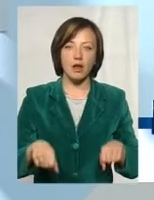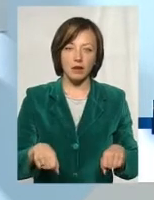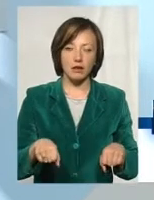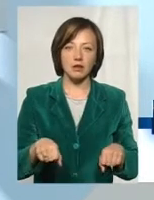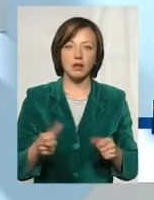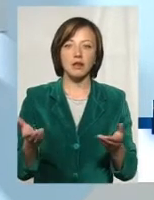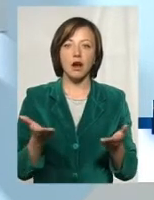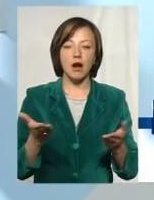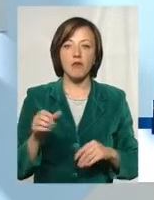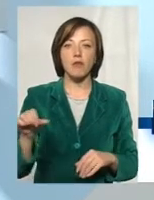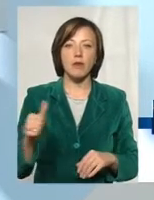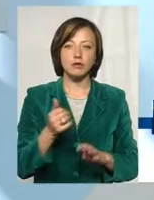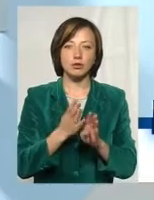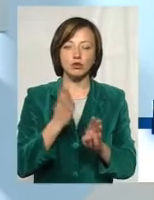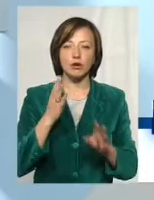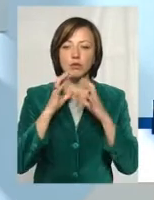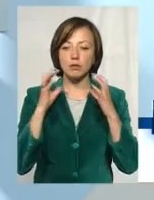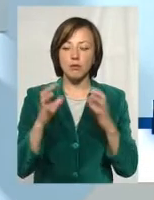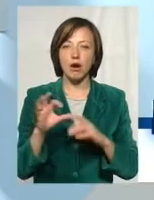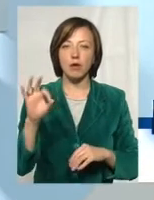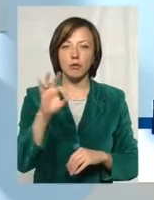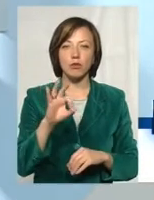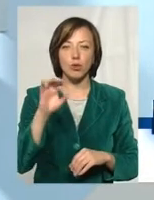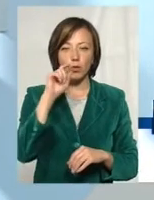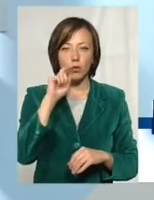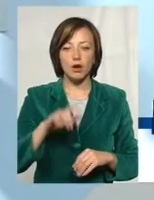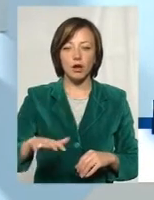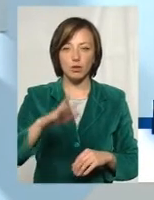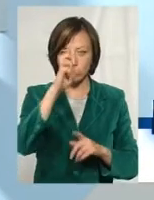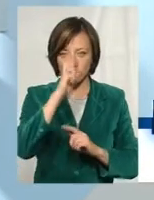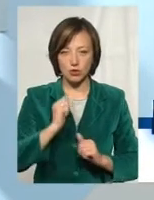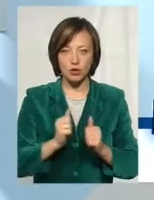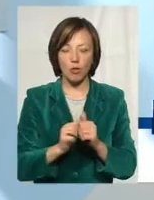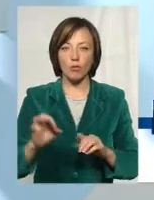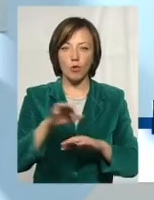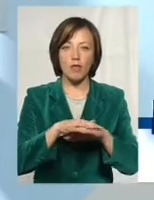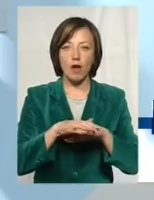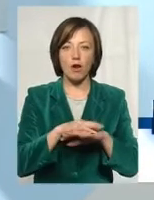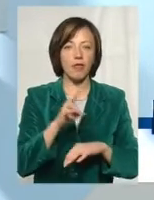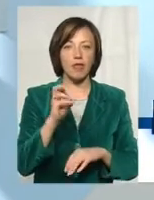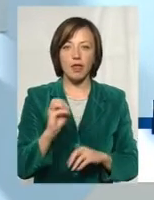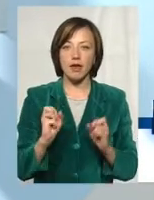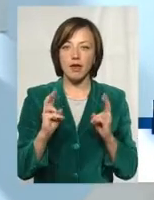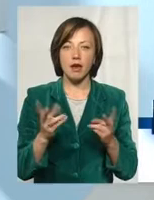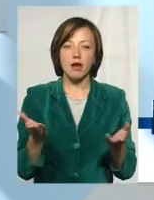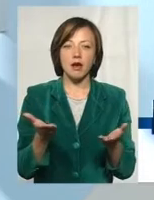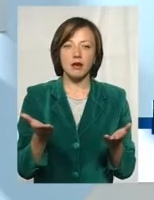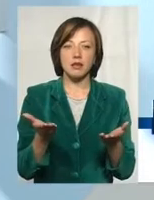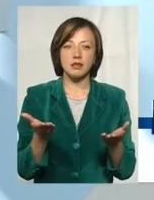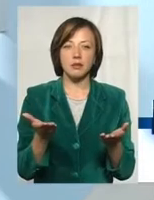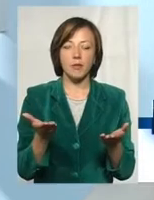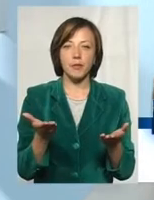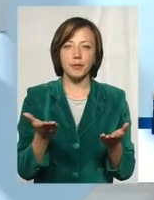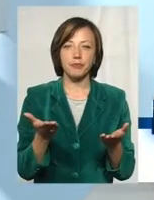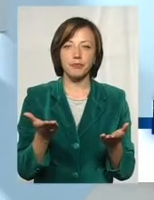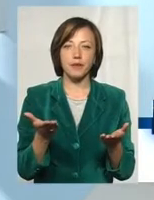влада, яка в першу чергу дбає про Україну як державу, про народ, а не як якийсь вахтовий метод, щоб